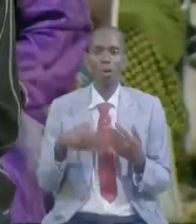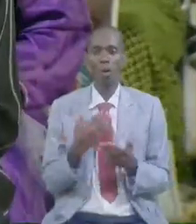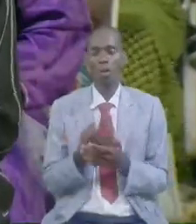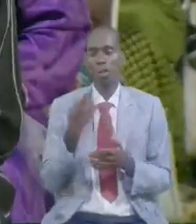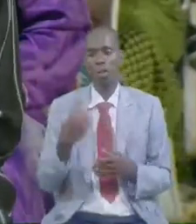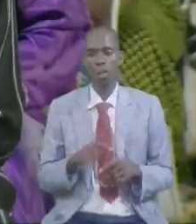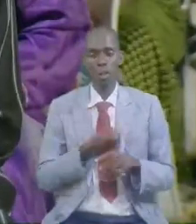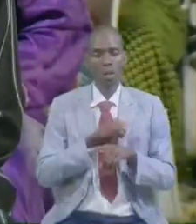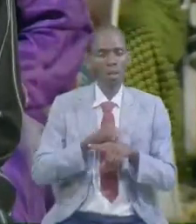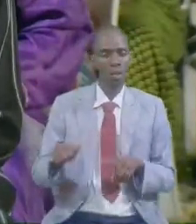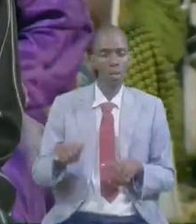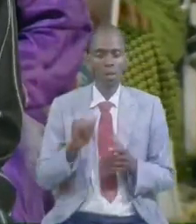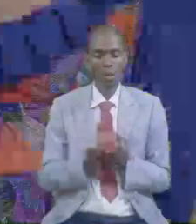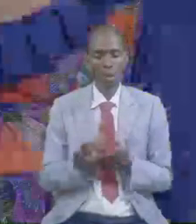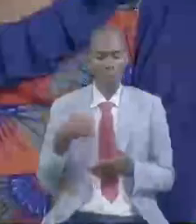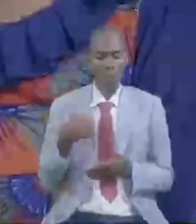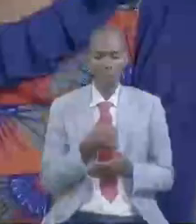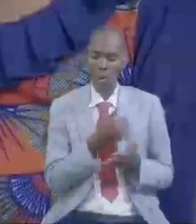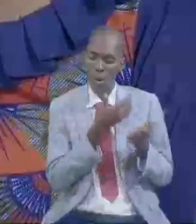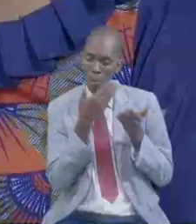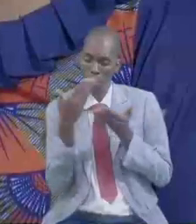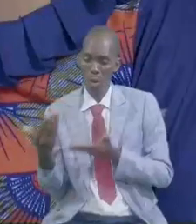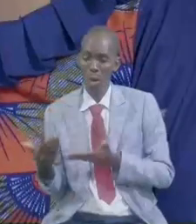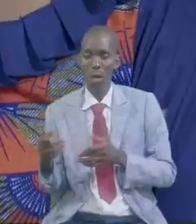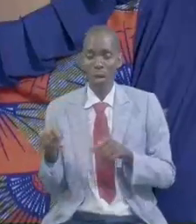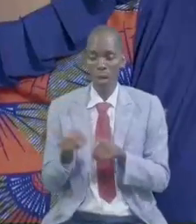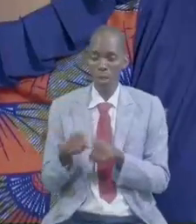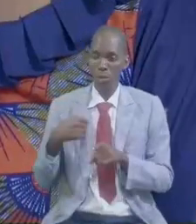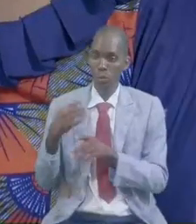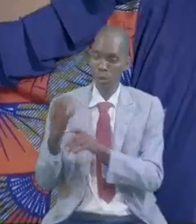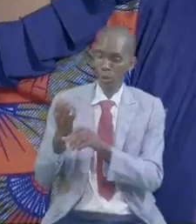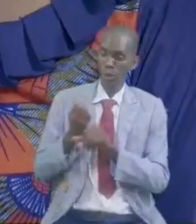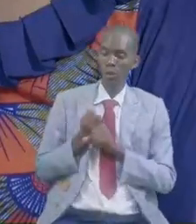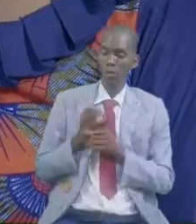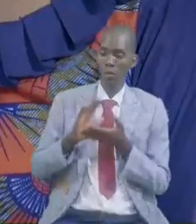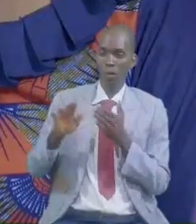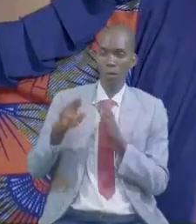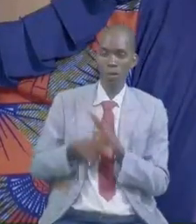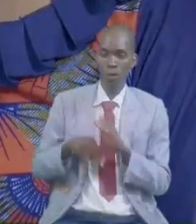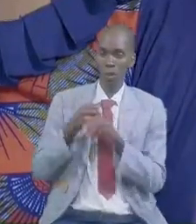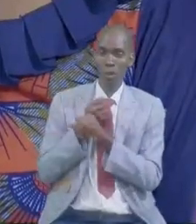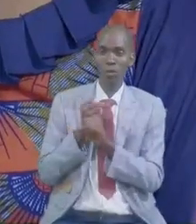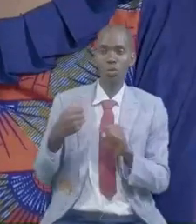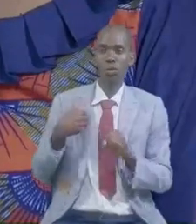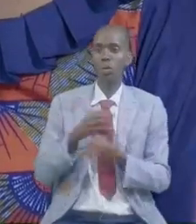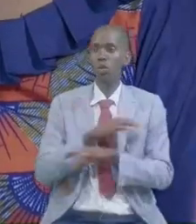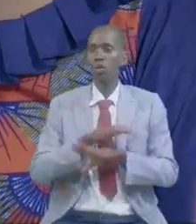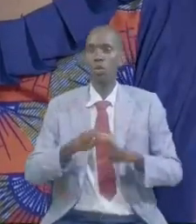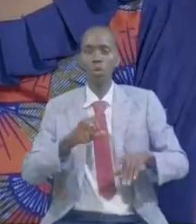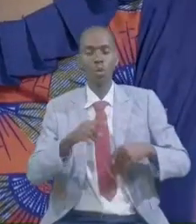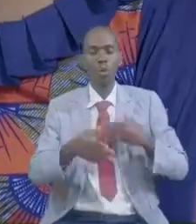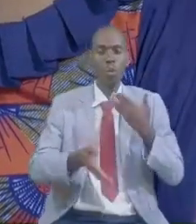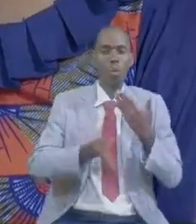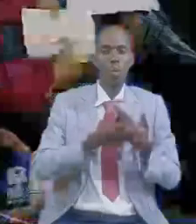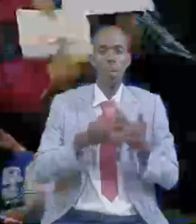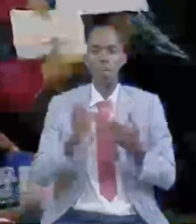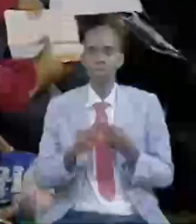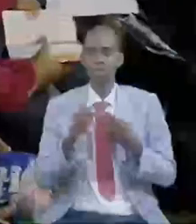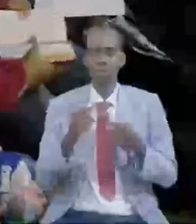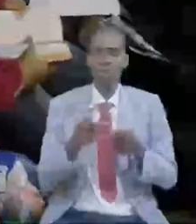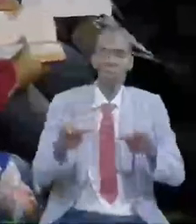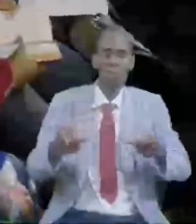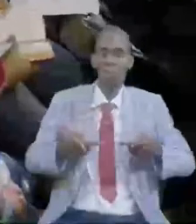nous avons amenée. Et comme nous avons son pardon et son salut, nous ne retournons plus au lieu